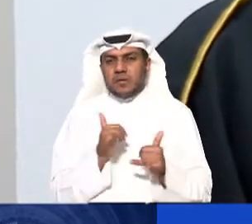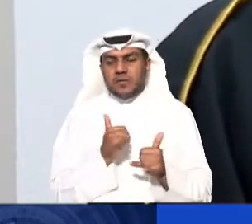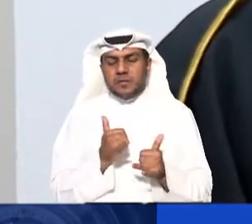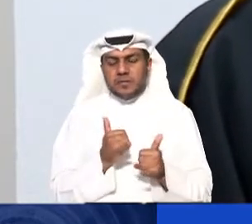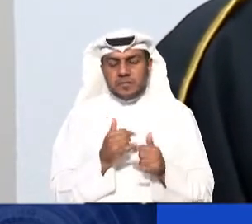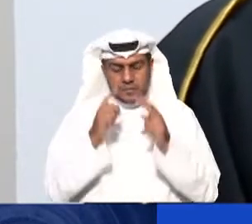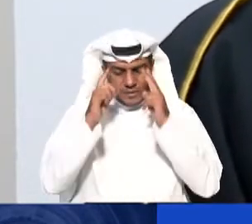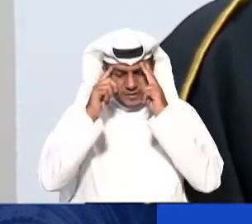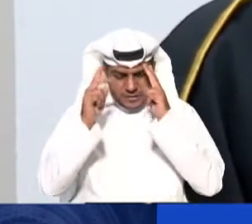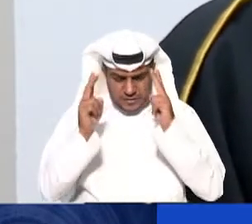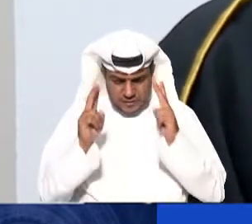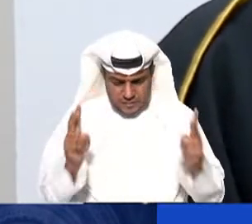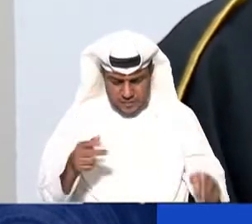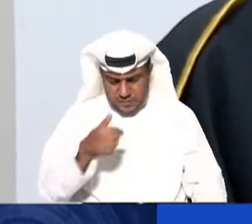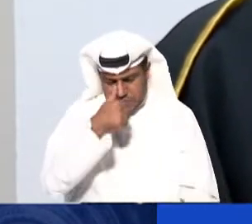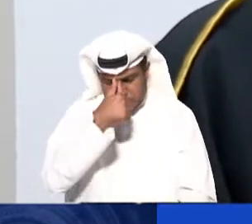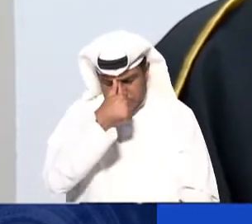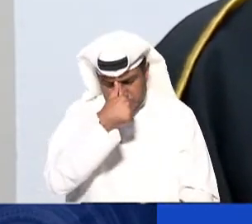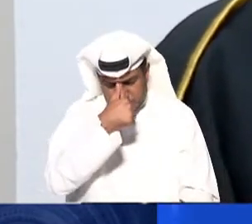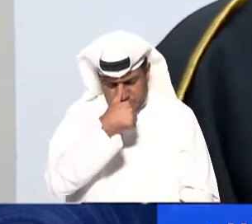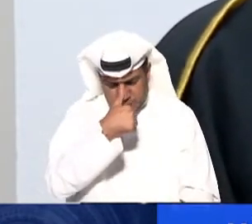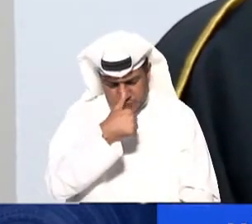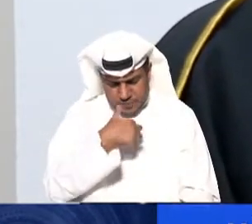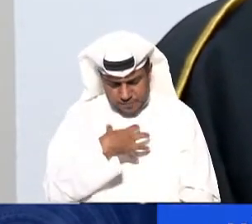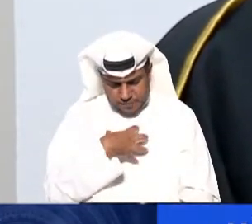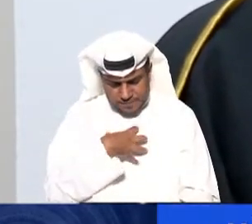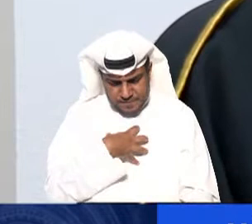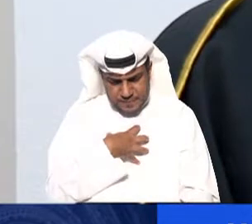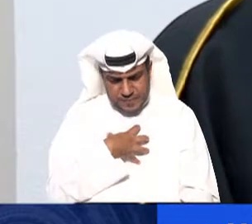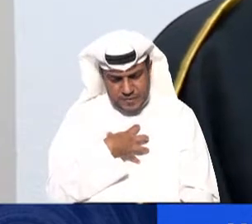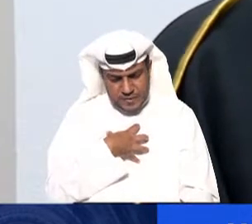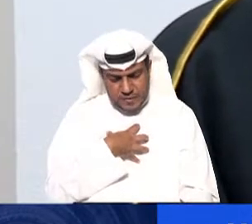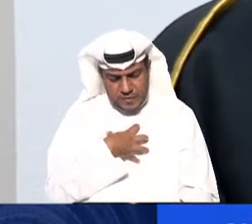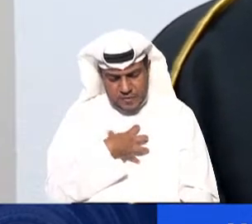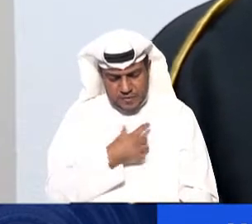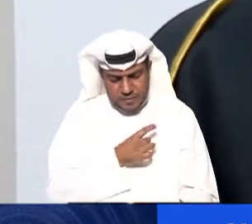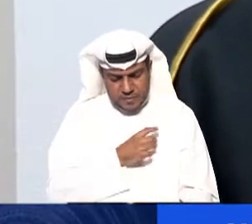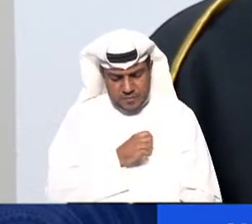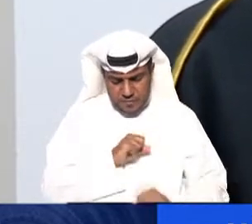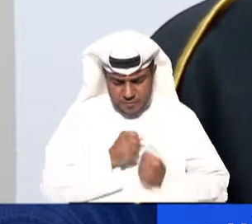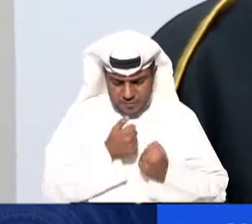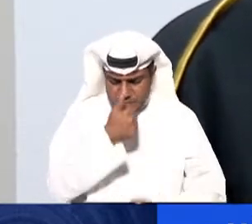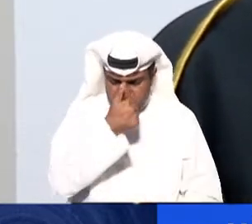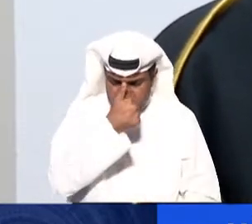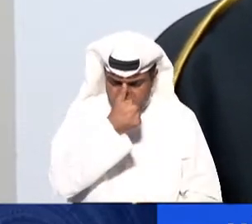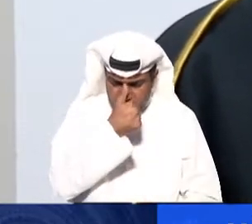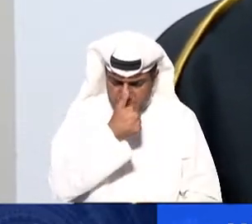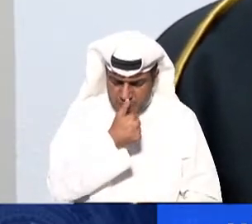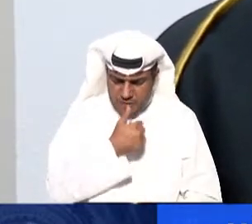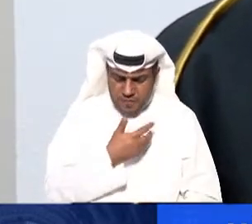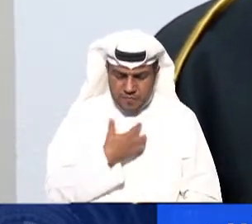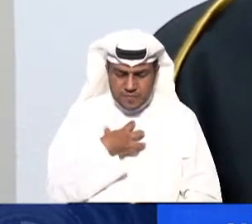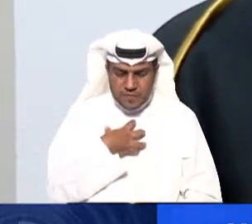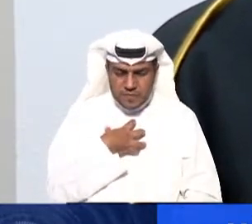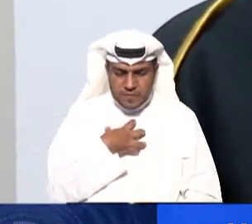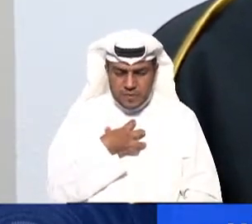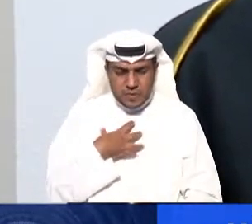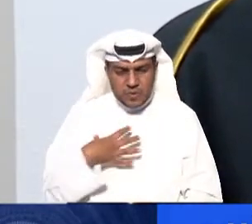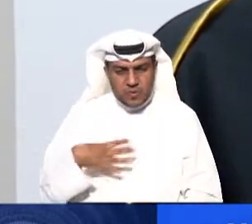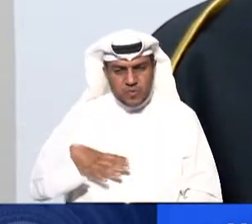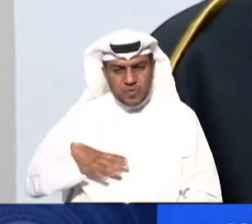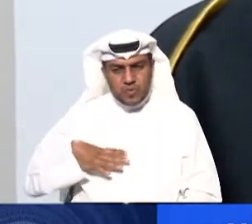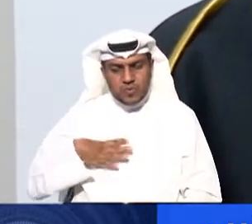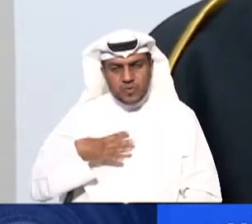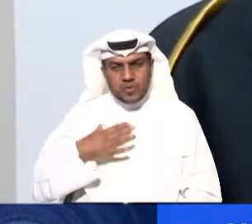مشاعر الحزن والأسى والألم بفقيد الكويت وفقيد